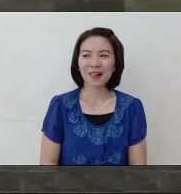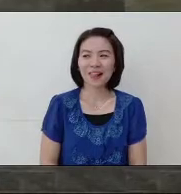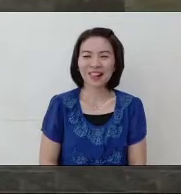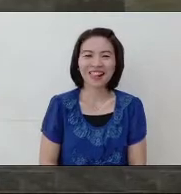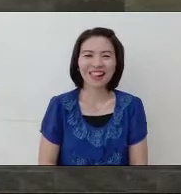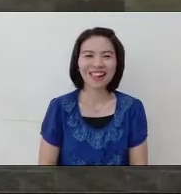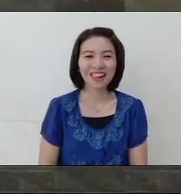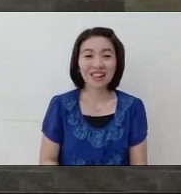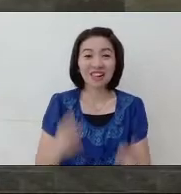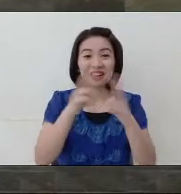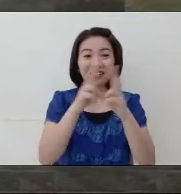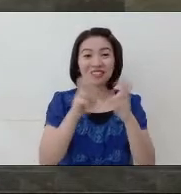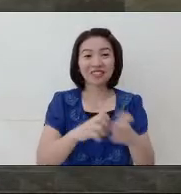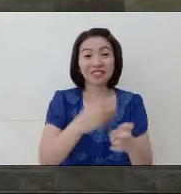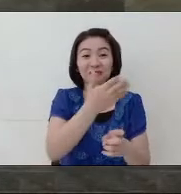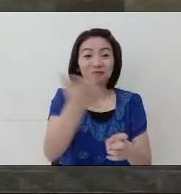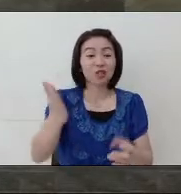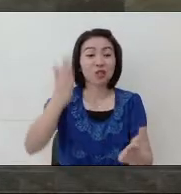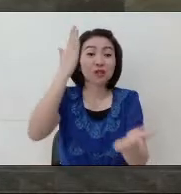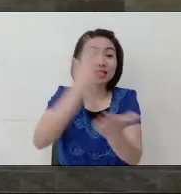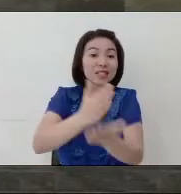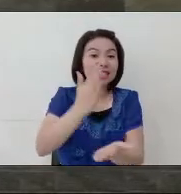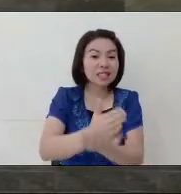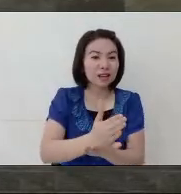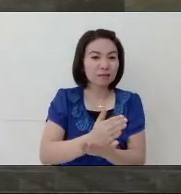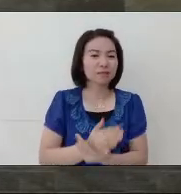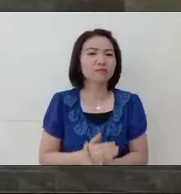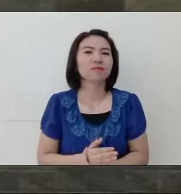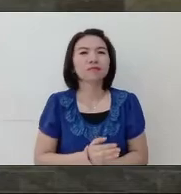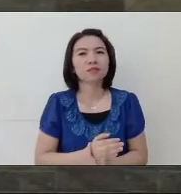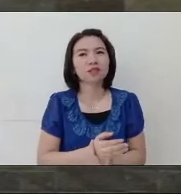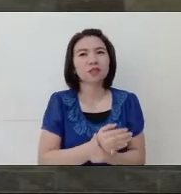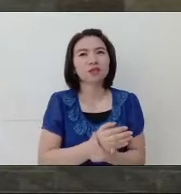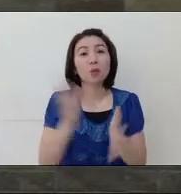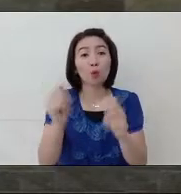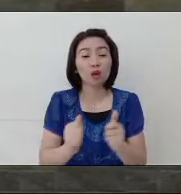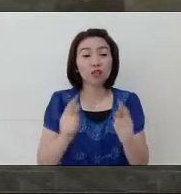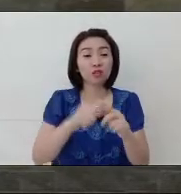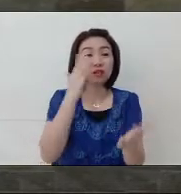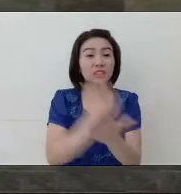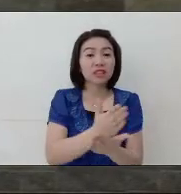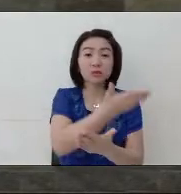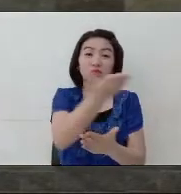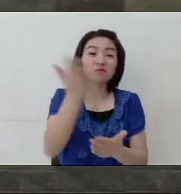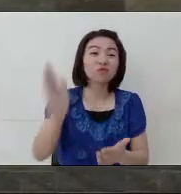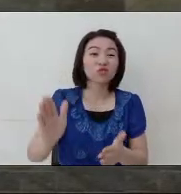Olay, yeah, my favorite, my brand. And